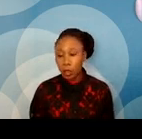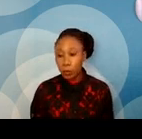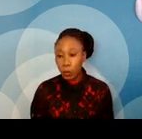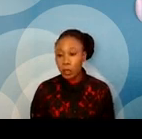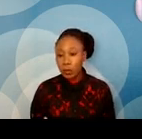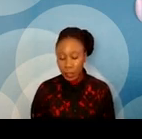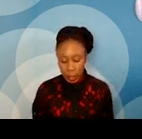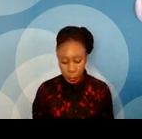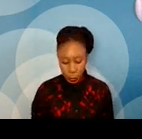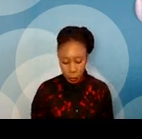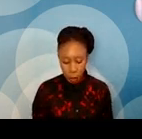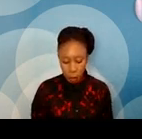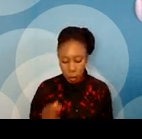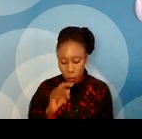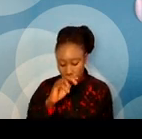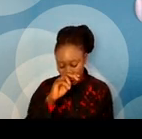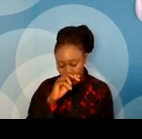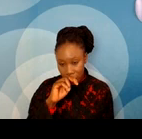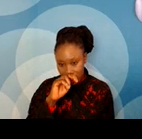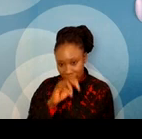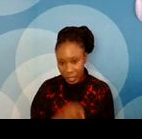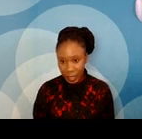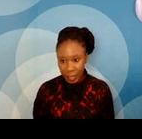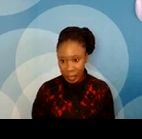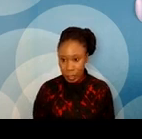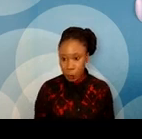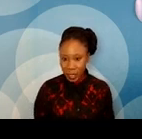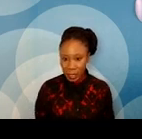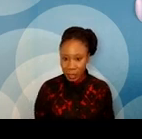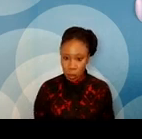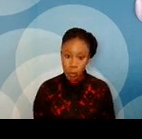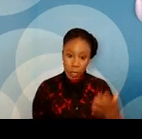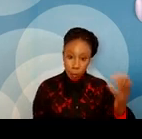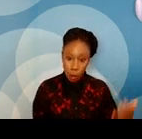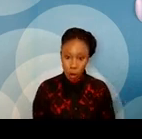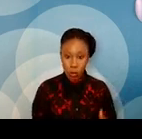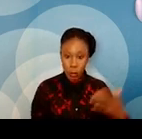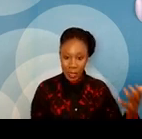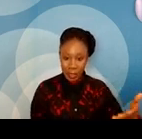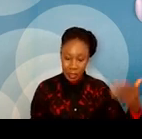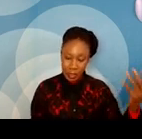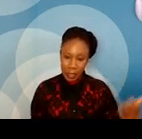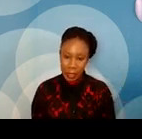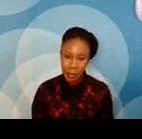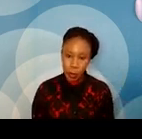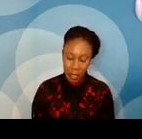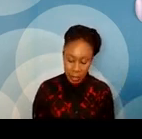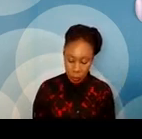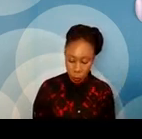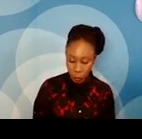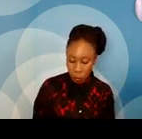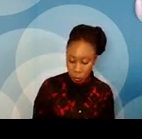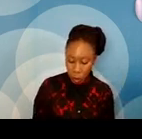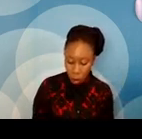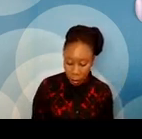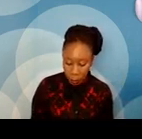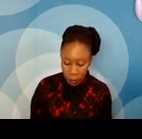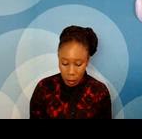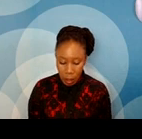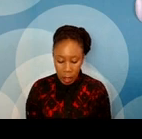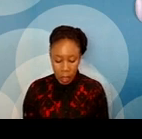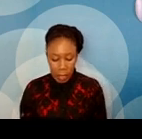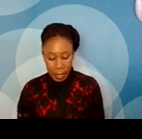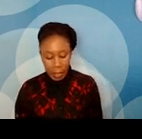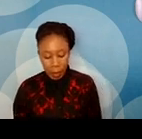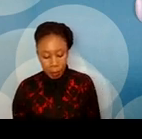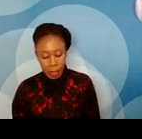egen lag, vår svenska grundlag som har inspirerats av många av de här tidigare organisationerna som jag har